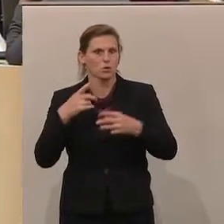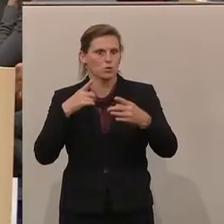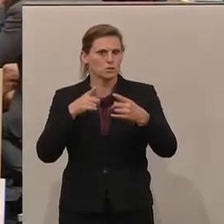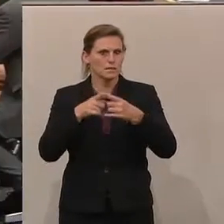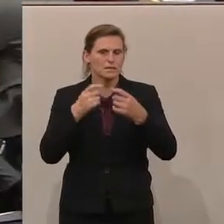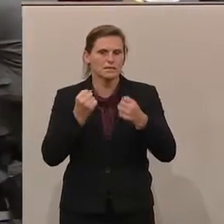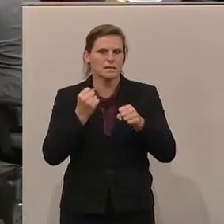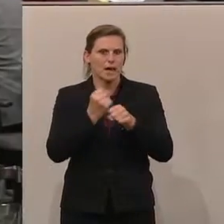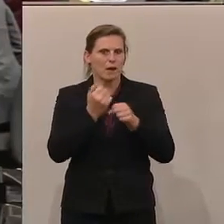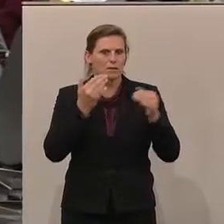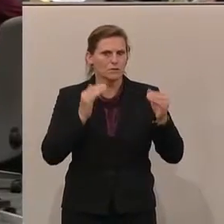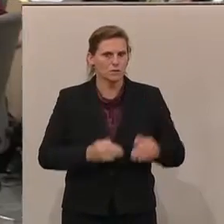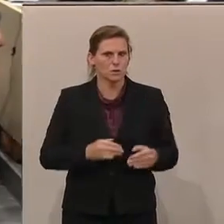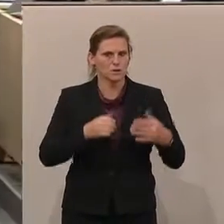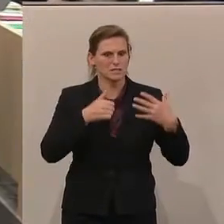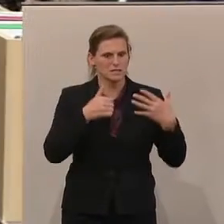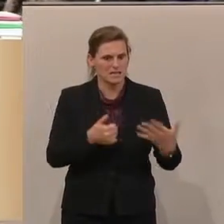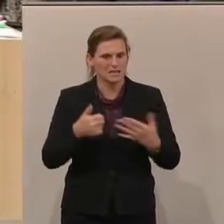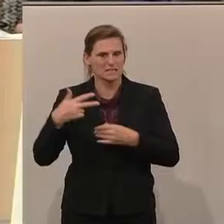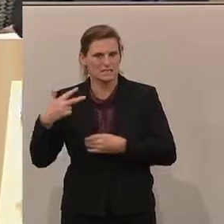Arbeitsverkürzung und 6,30. Danke.